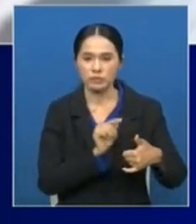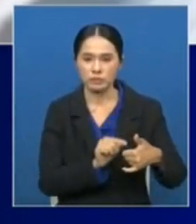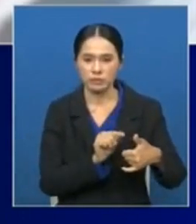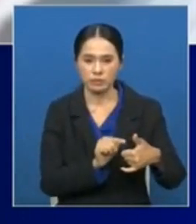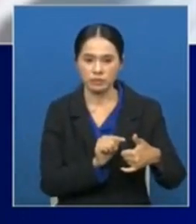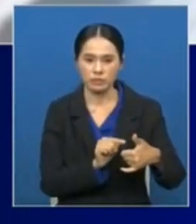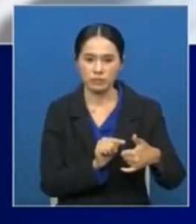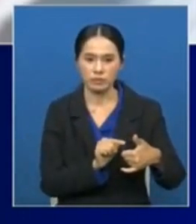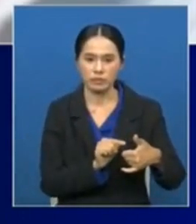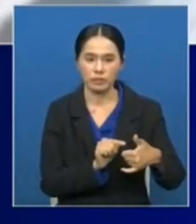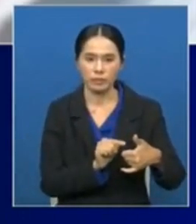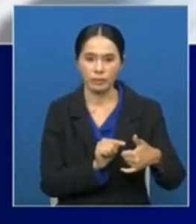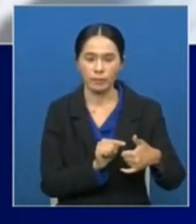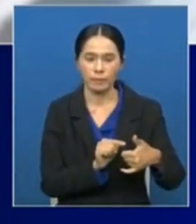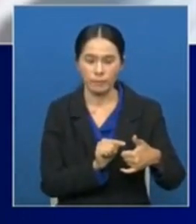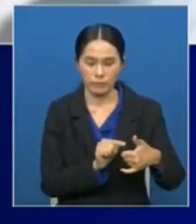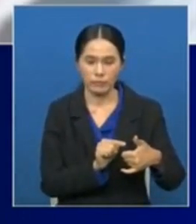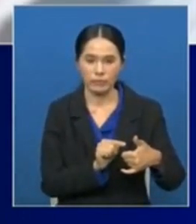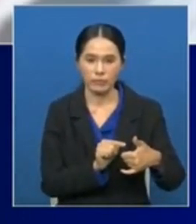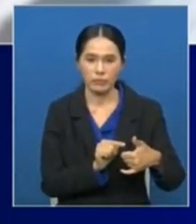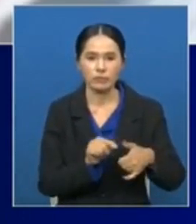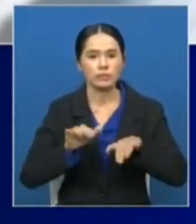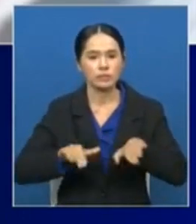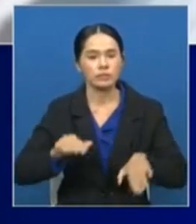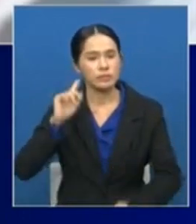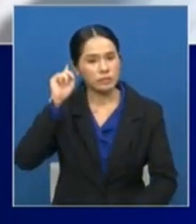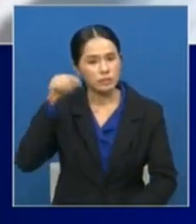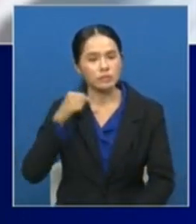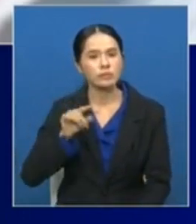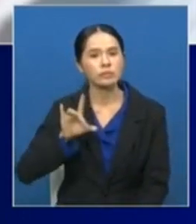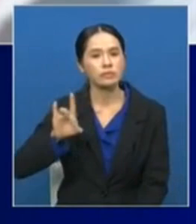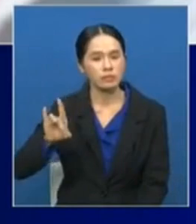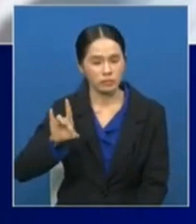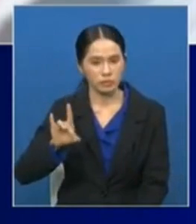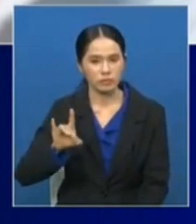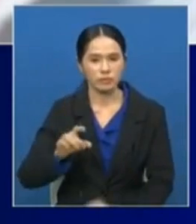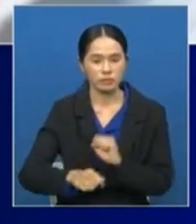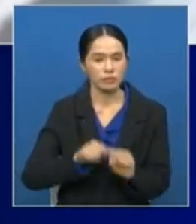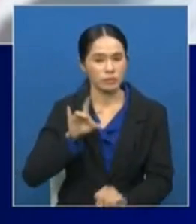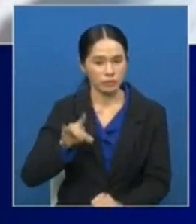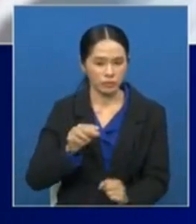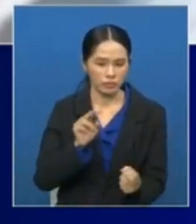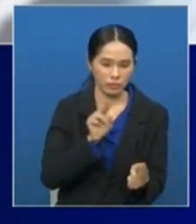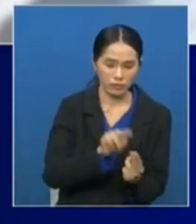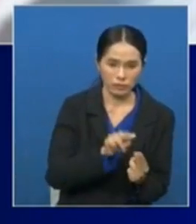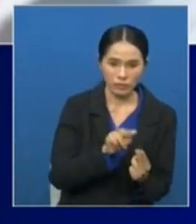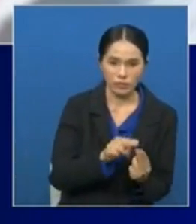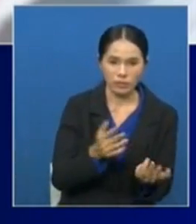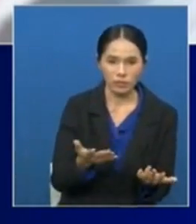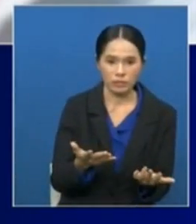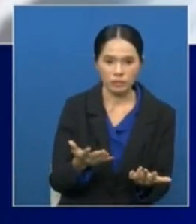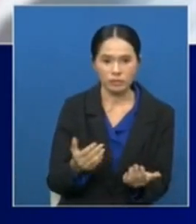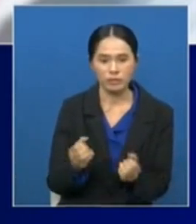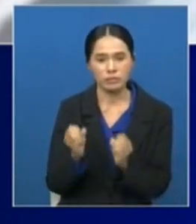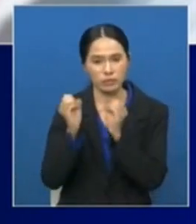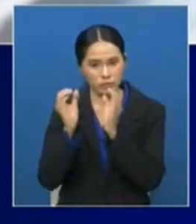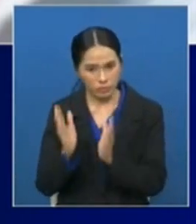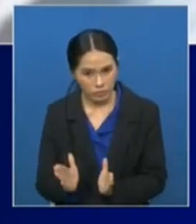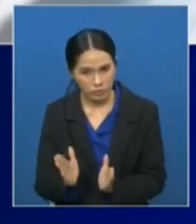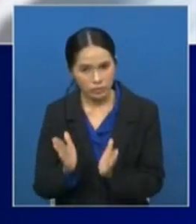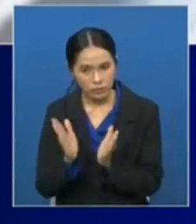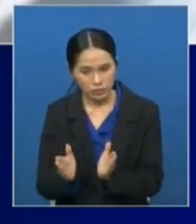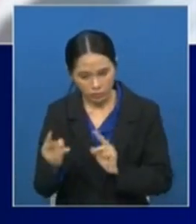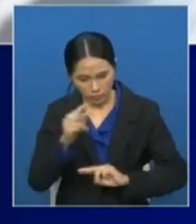คนนี้แปลว่าเด็กหญิง8ขวบอาจจะไม่ได้ถูกล่วงละเมิดโดยครูหรือคนดูแล